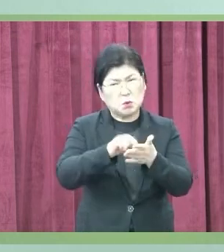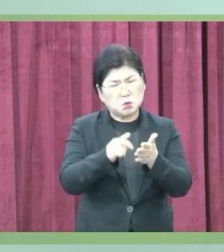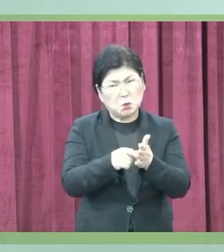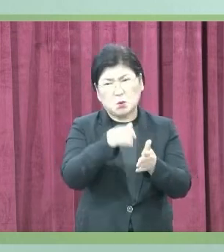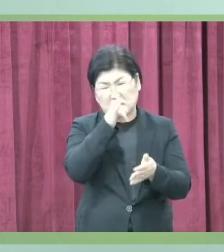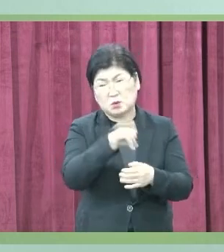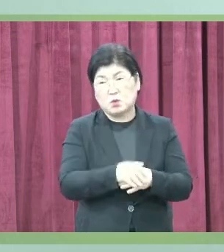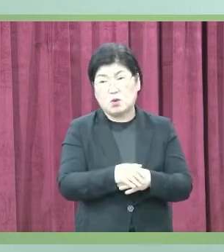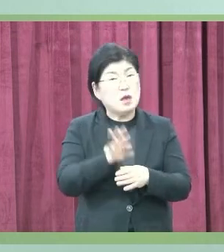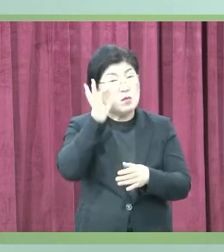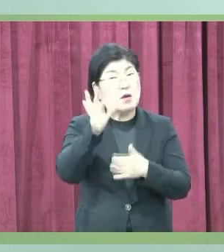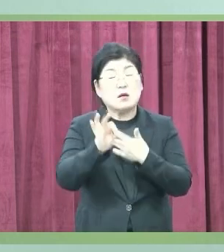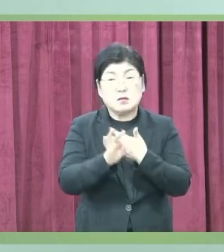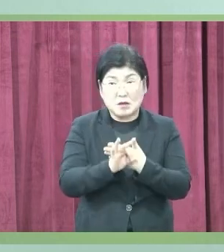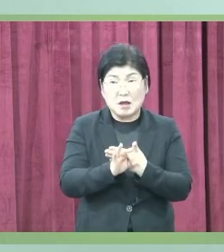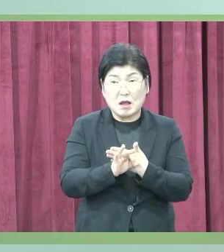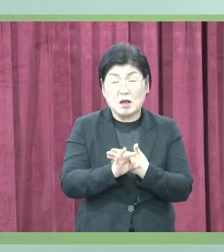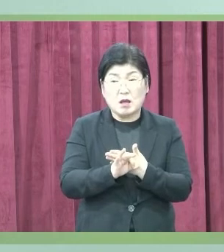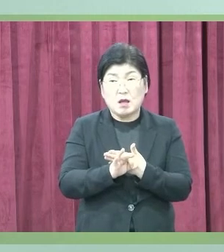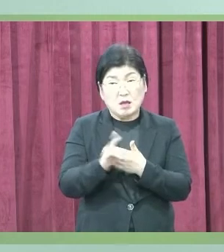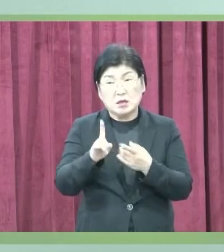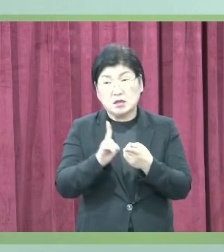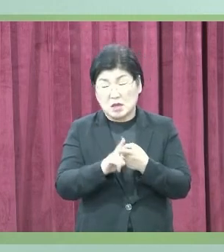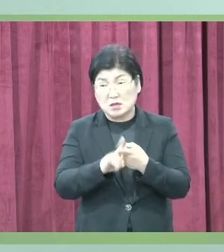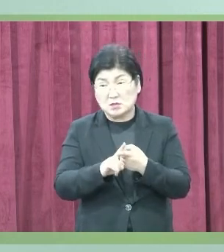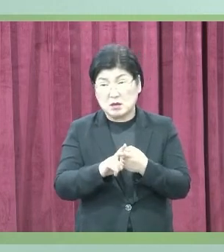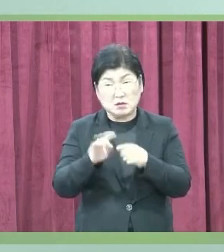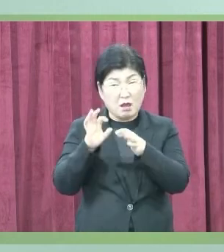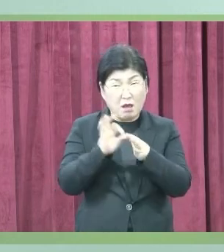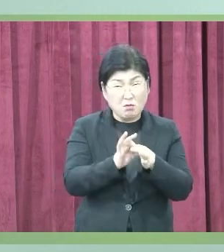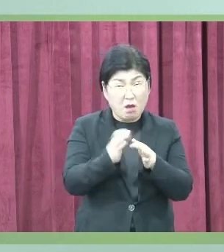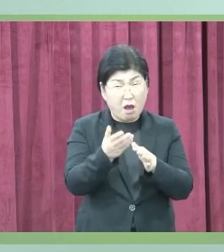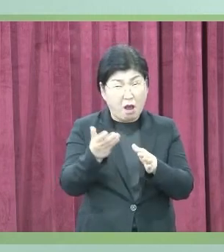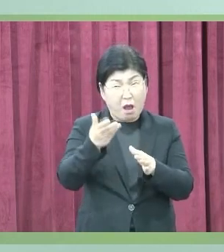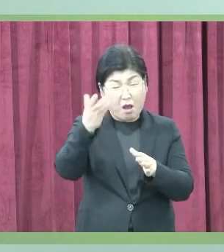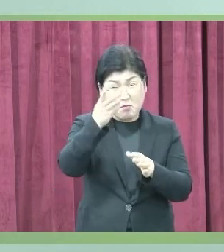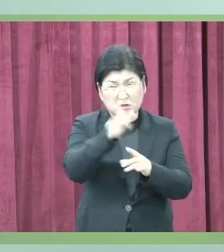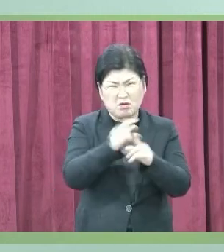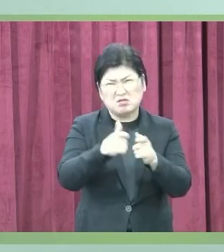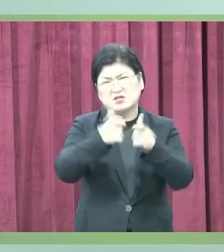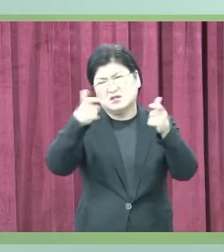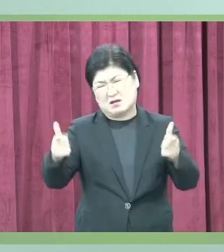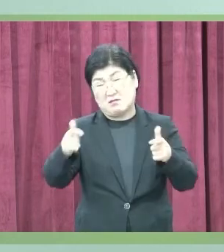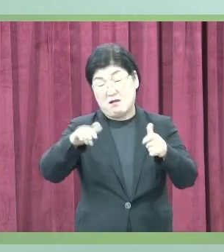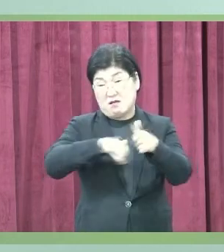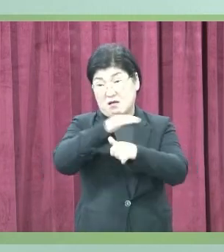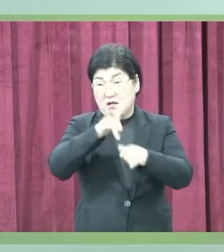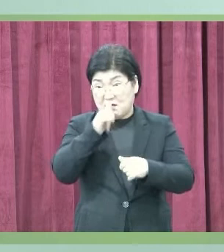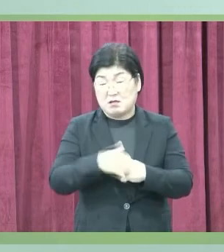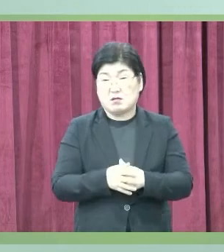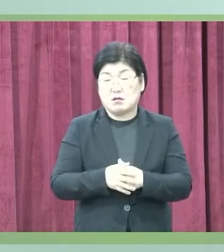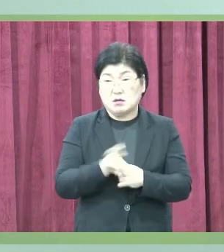있는데요. 만약에 이렇게 N수를 높이게 되면 통계적으로 유의하게 나타나는 현상이 나타납니다. 그래서 이러한